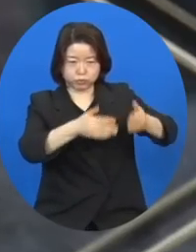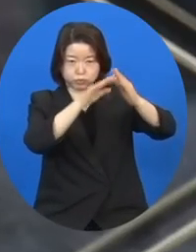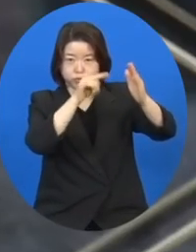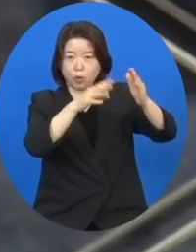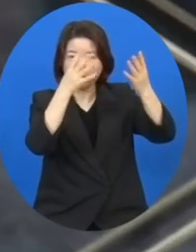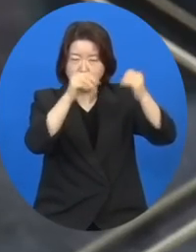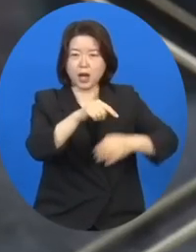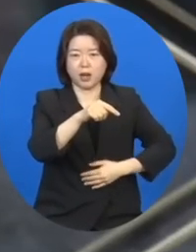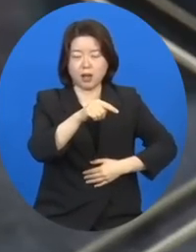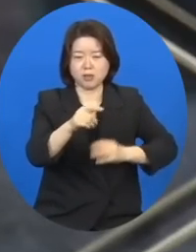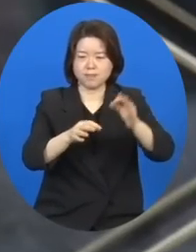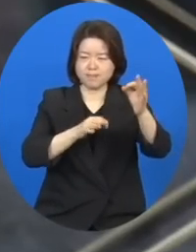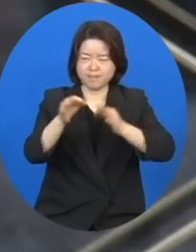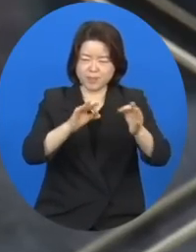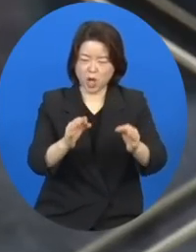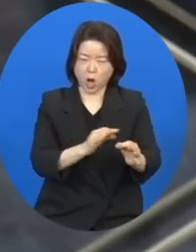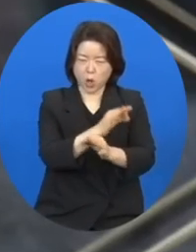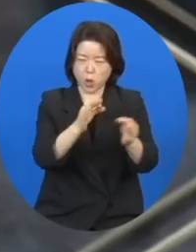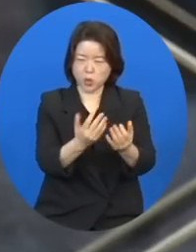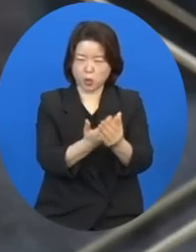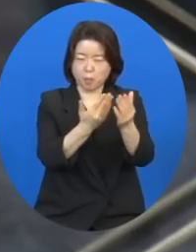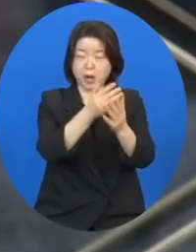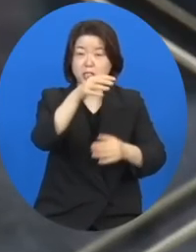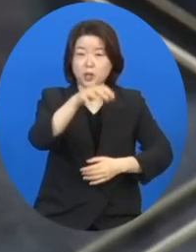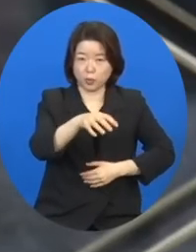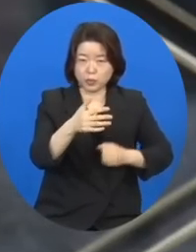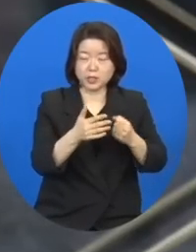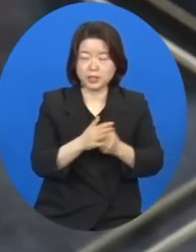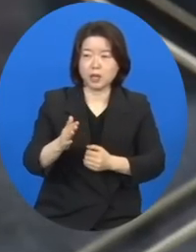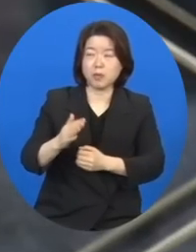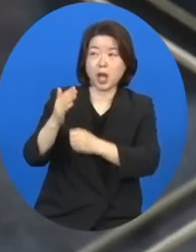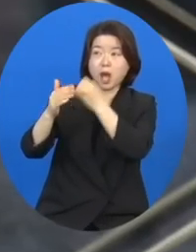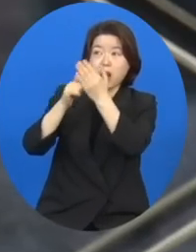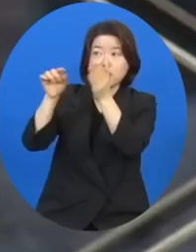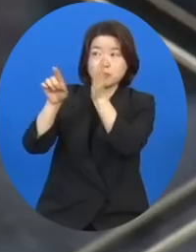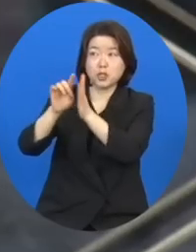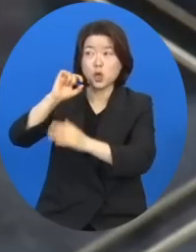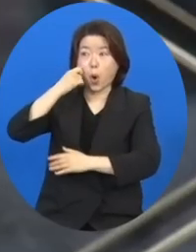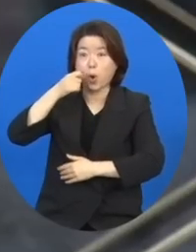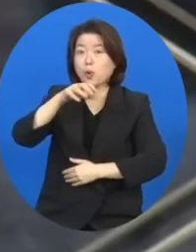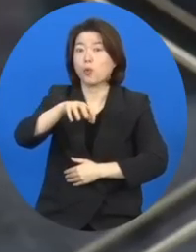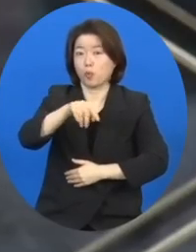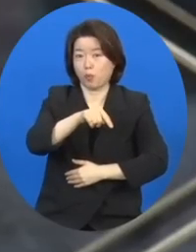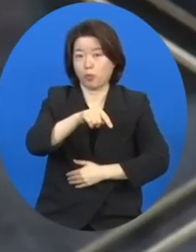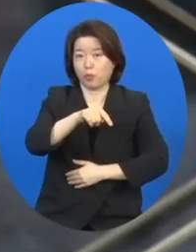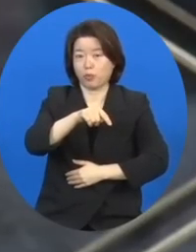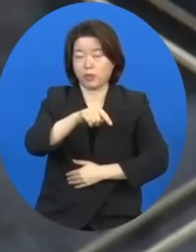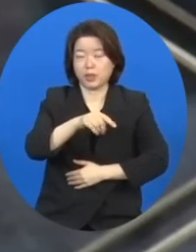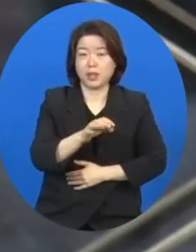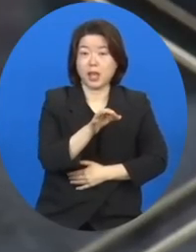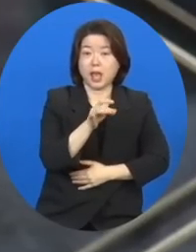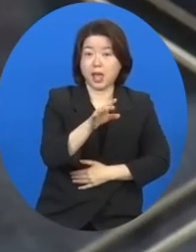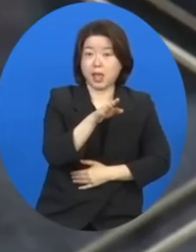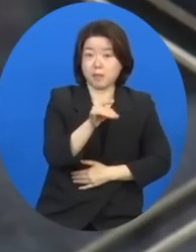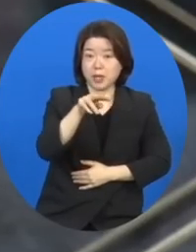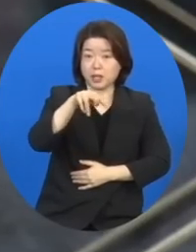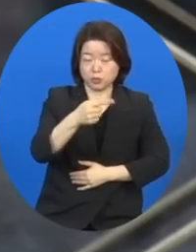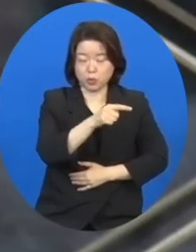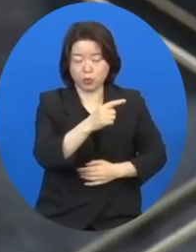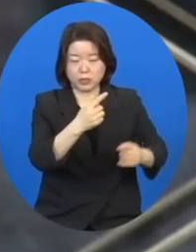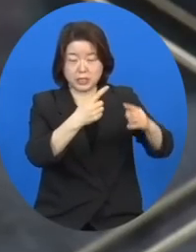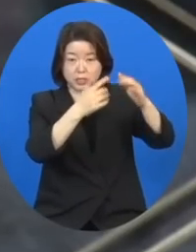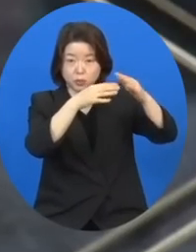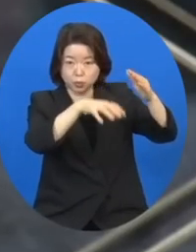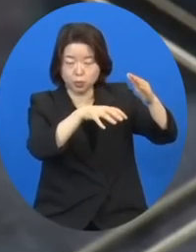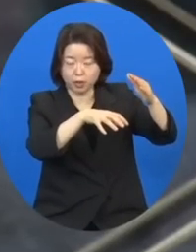정말 하나님을 믿기란 너무나 어려운 상황 가운데 있는 지역이 이 에베소 교회예요. 근데 거기에서 믿는